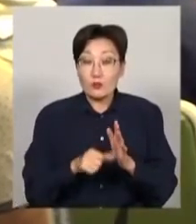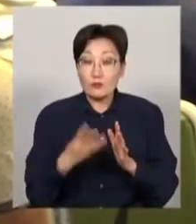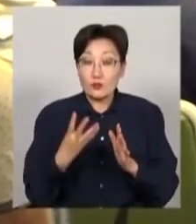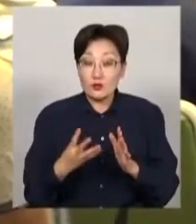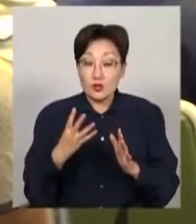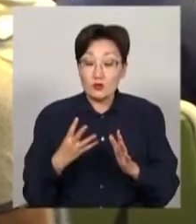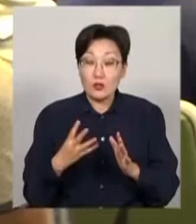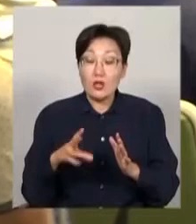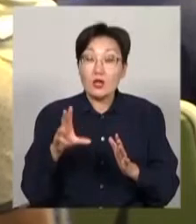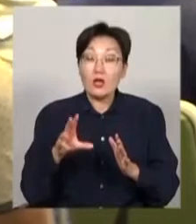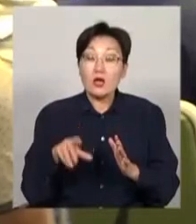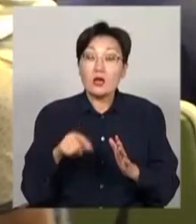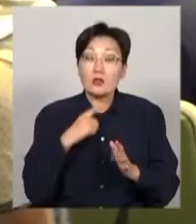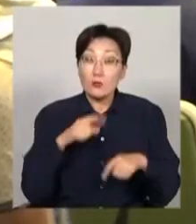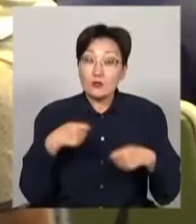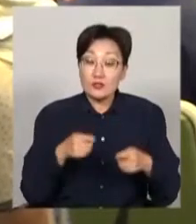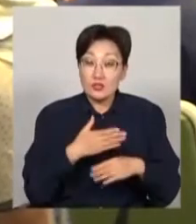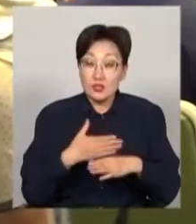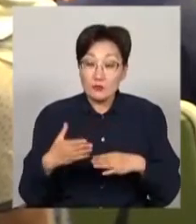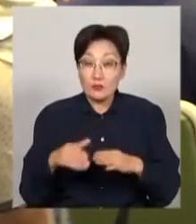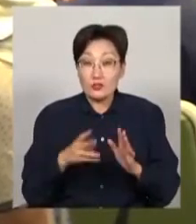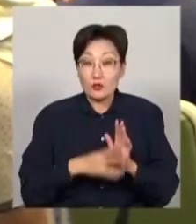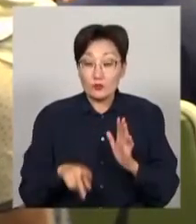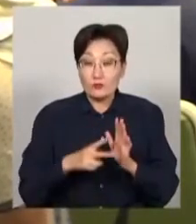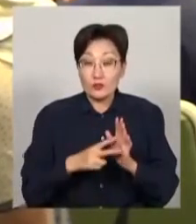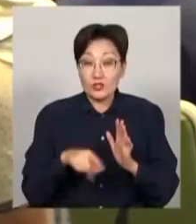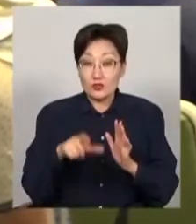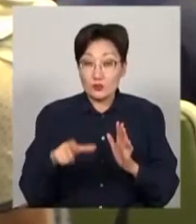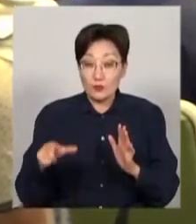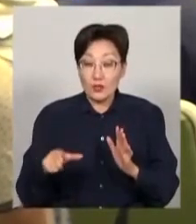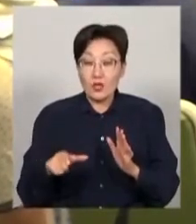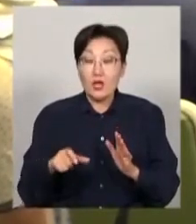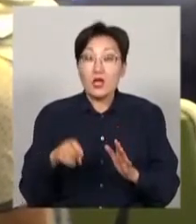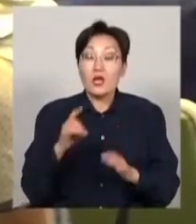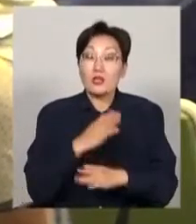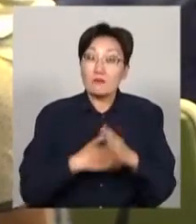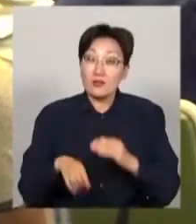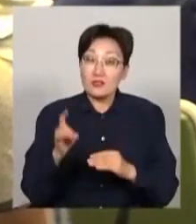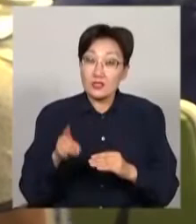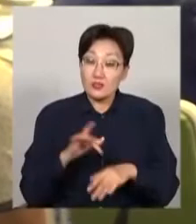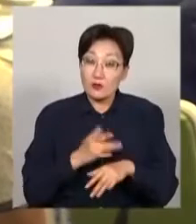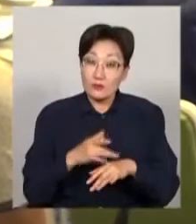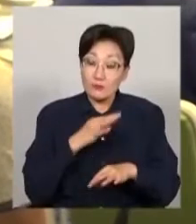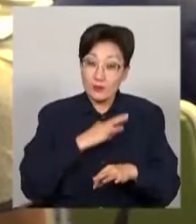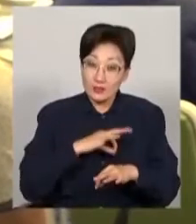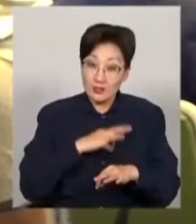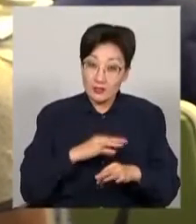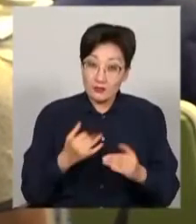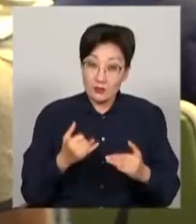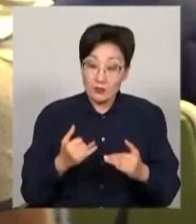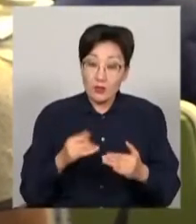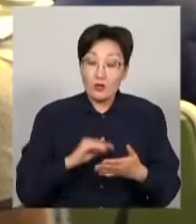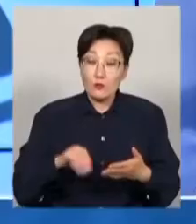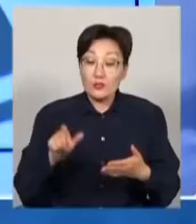деген көрсеткіш көрсетіліп тұр. Ал одан бөлек 97 адам инватаксидің қызметін пайдаланған екен. Енді